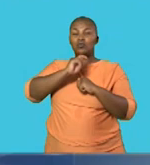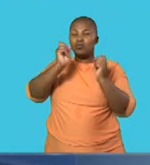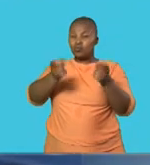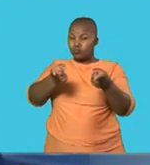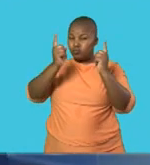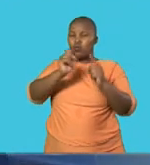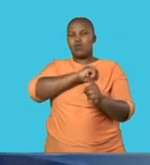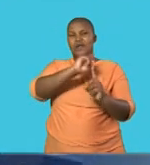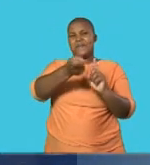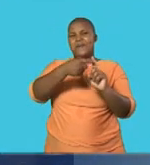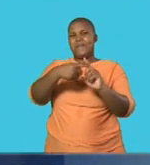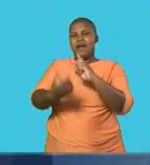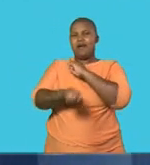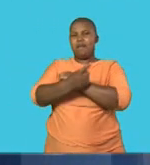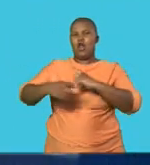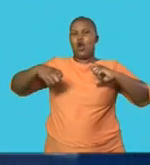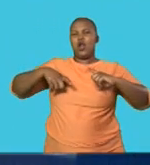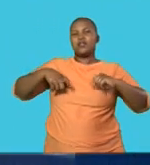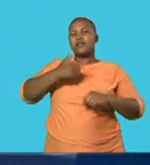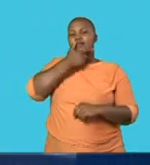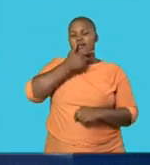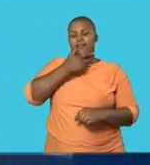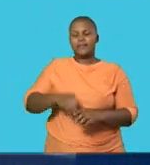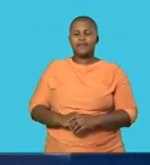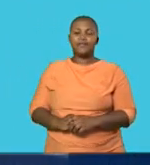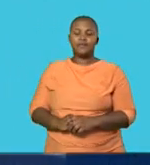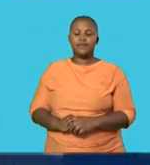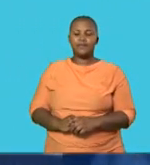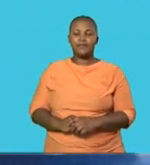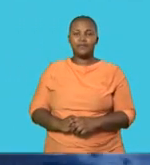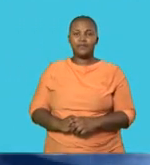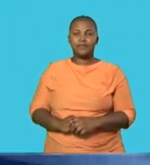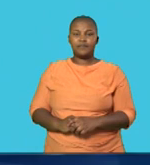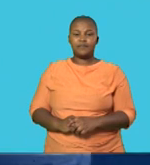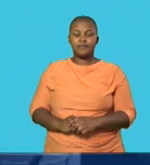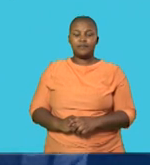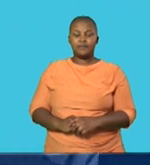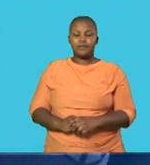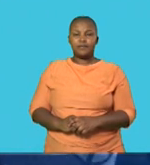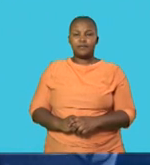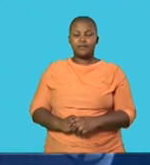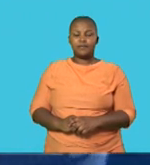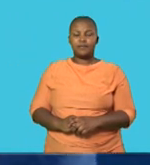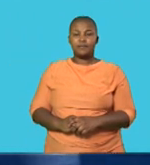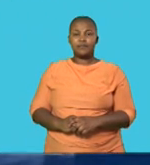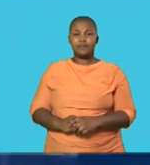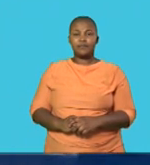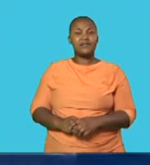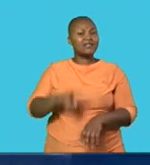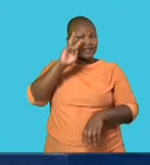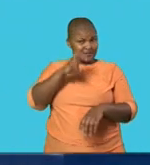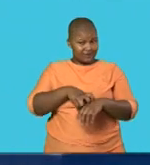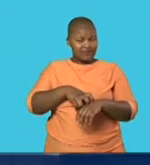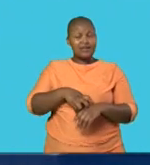ngesikhathi samaholide kazibandlela. Kuyadingeka ukuthi zingakaphumi iy'nqola zonke zihamba kuye emakhaya sike